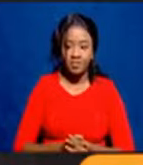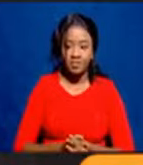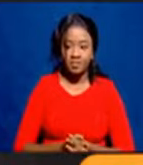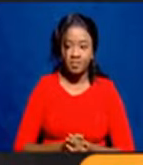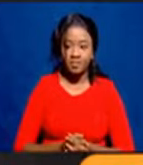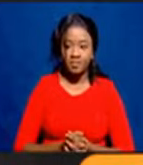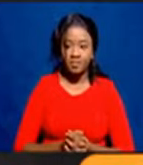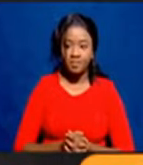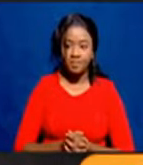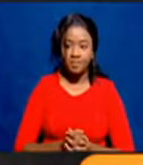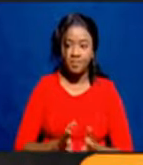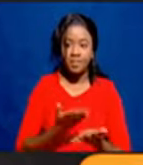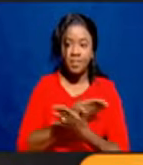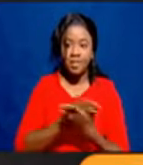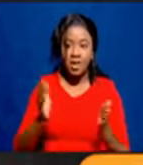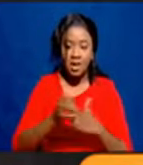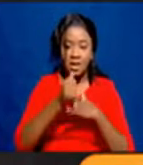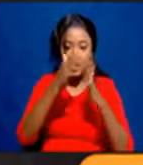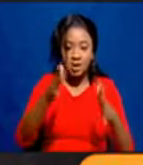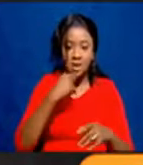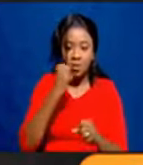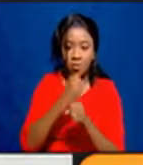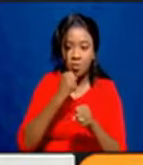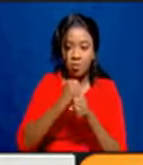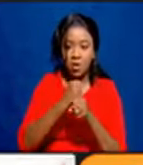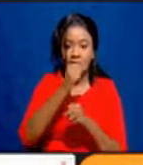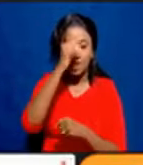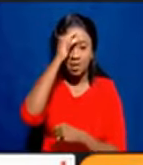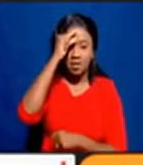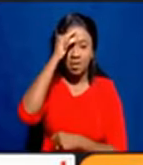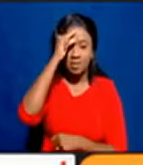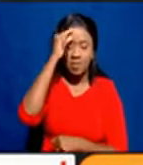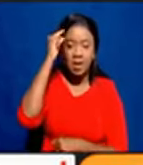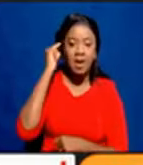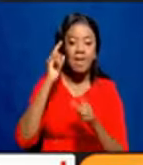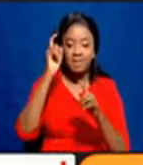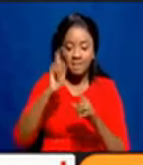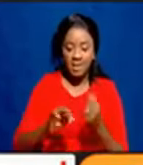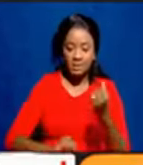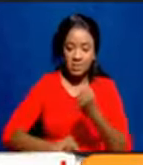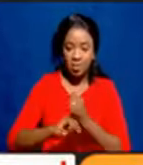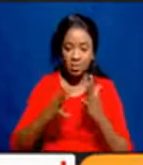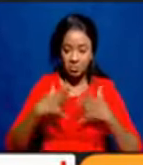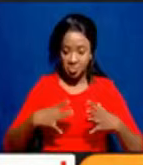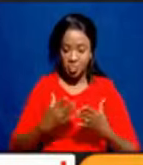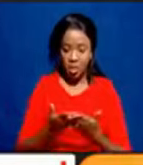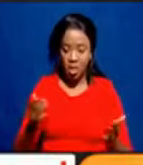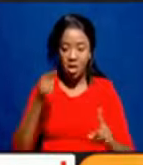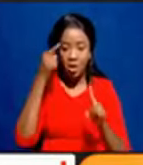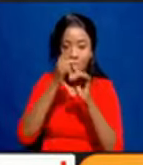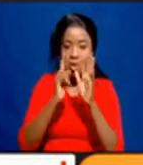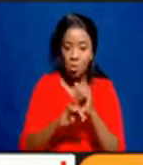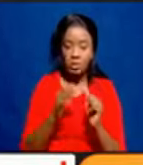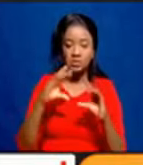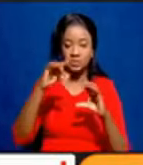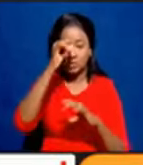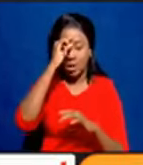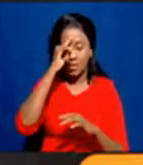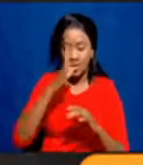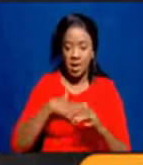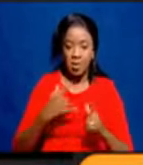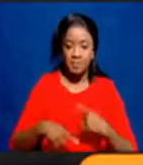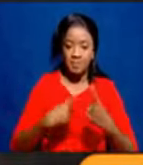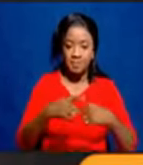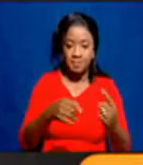Kiongozi yote ambaye anafanya kazi kwa serikali aweze kuunga mkono wananchi ndio serikali yetu iende mbele. Hao wananchi